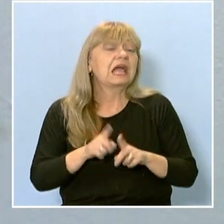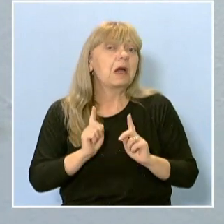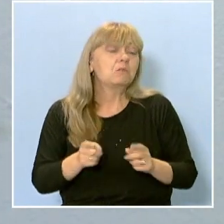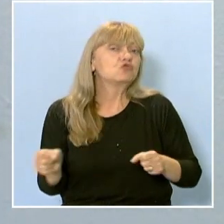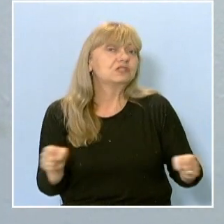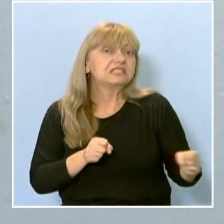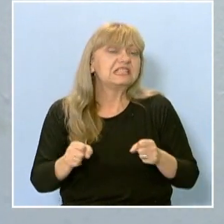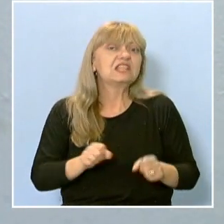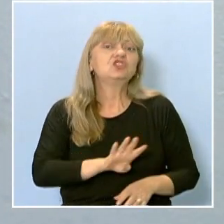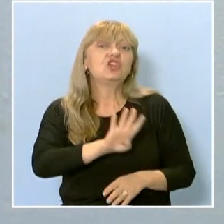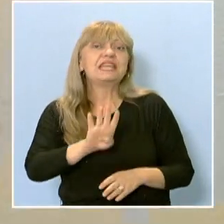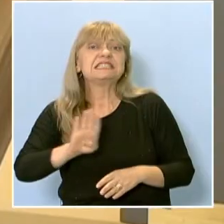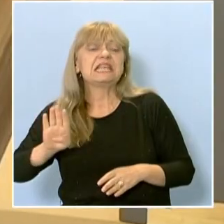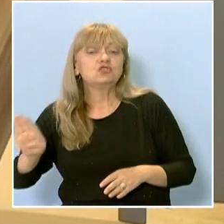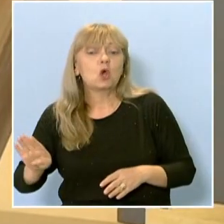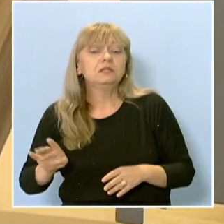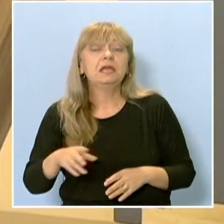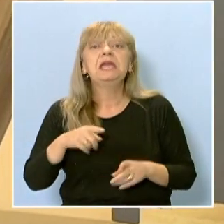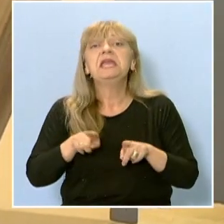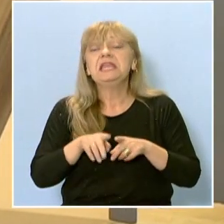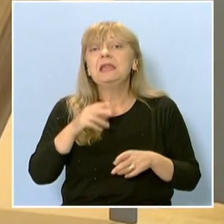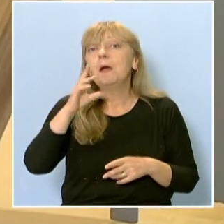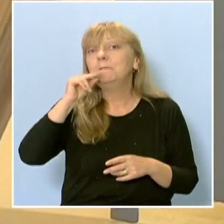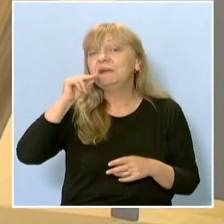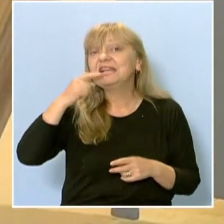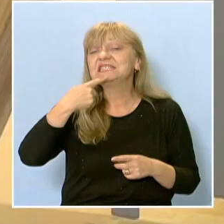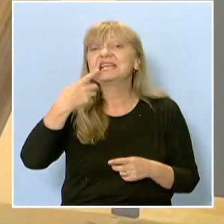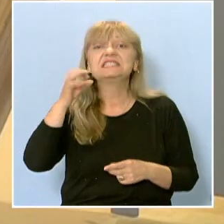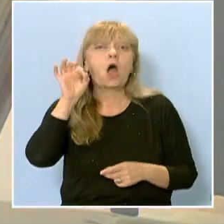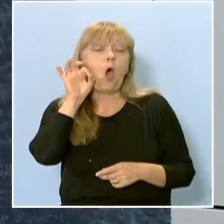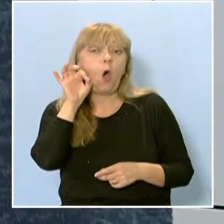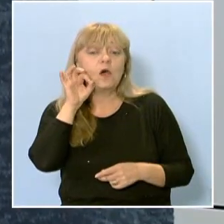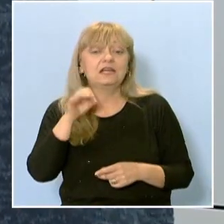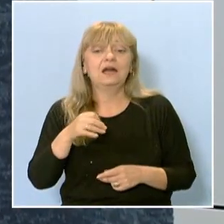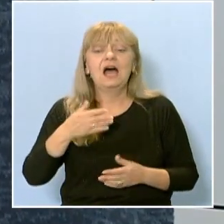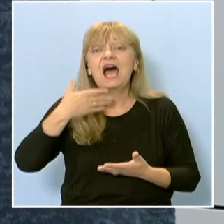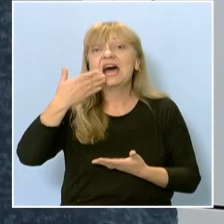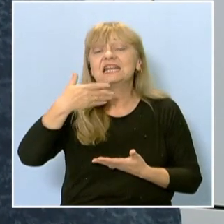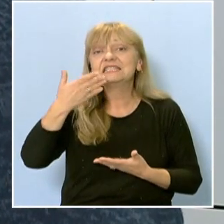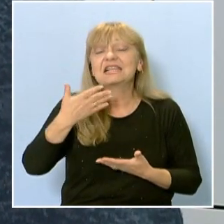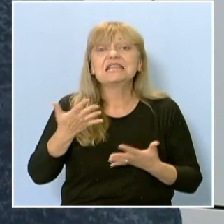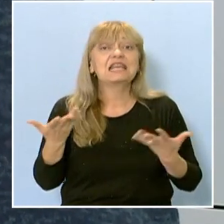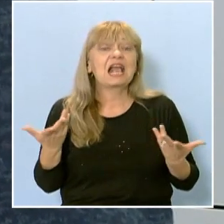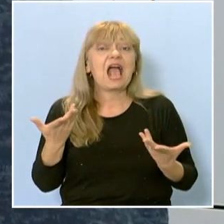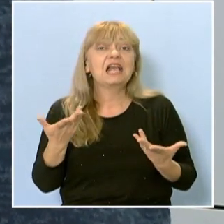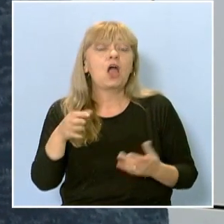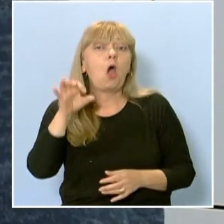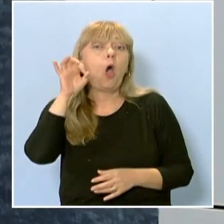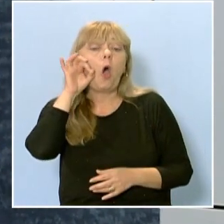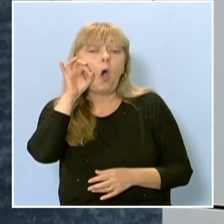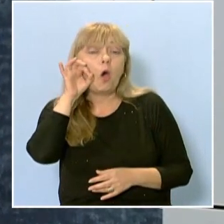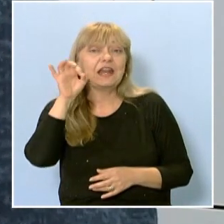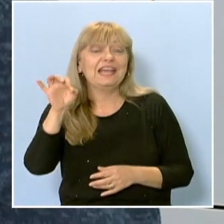да кажем. Така може да изтъче и приказка за ореха. Разказах на децата как ореха, който